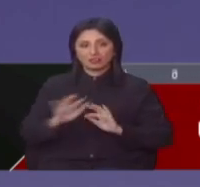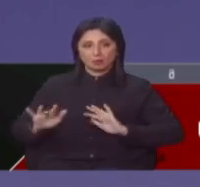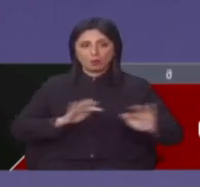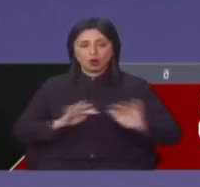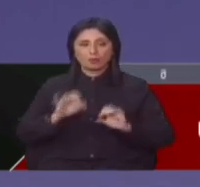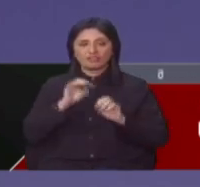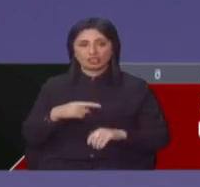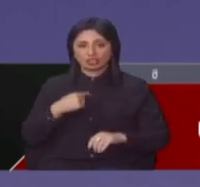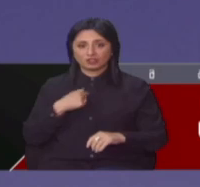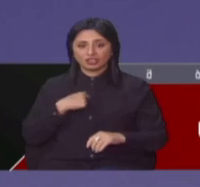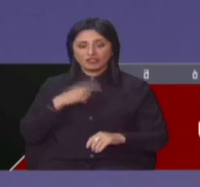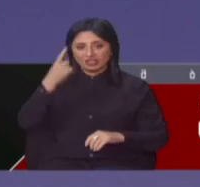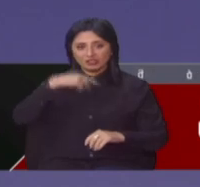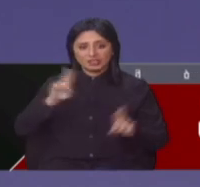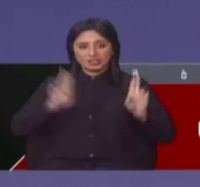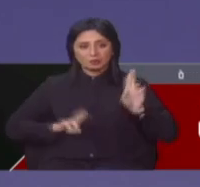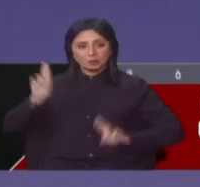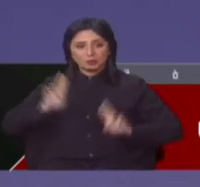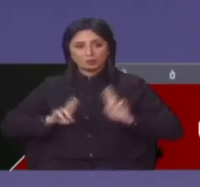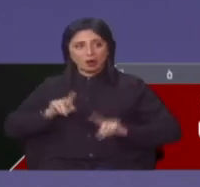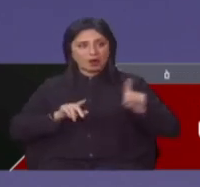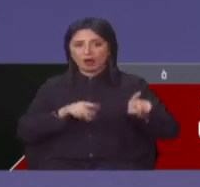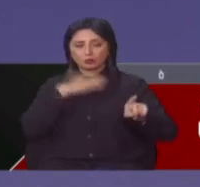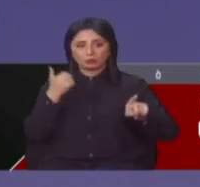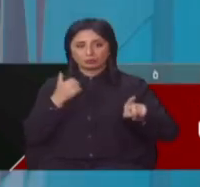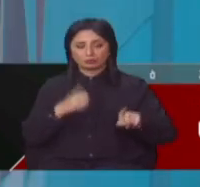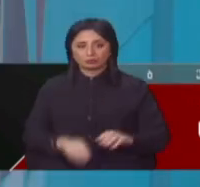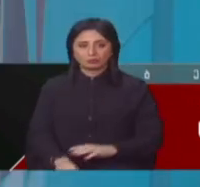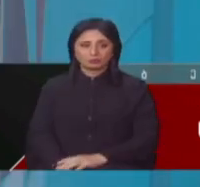mokmedebe ვიდრე ჩვენ. ჩვენ გვიწევს წესების დაცვა, მათ ეს არ უწევთ.